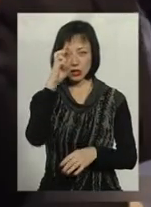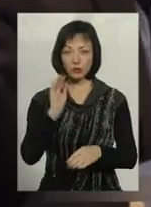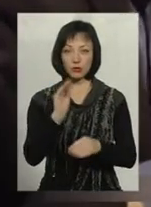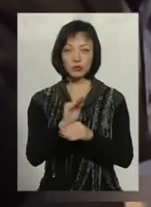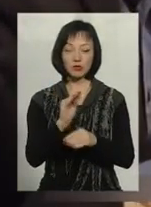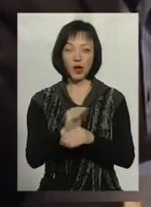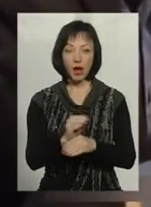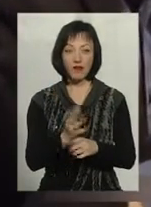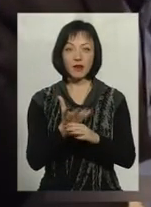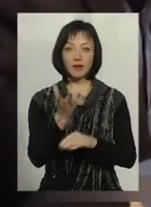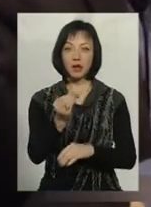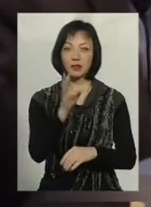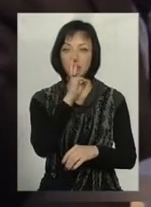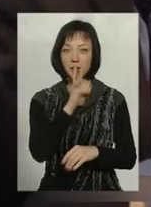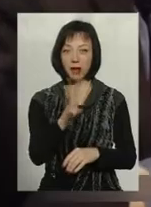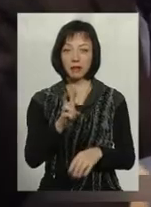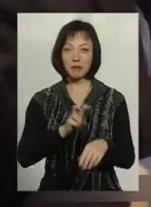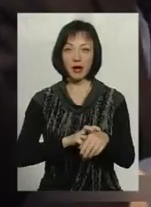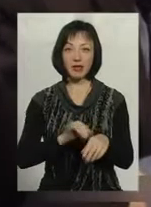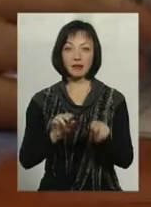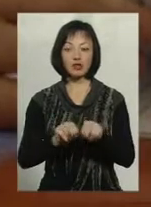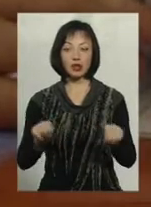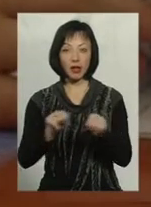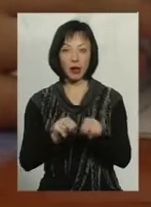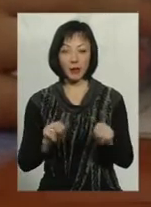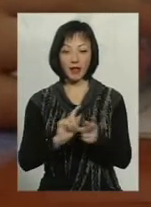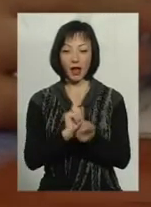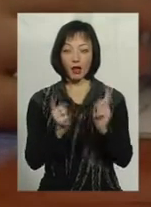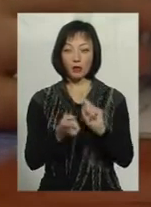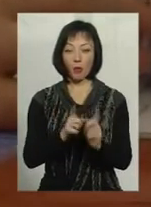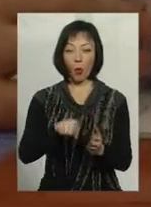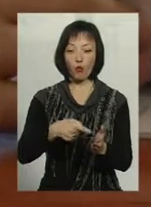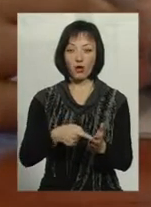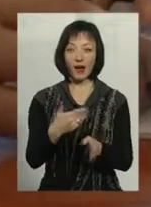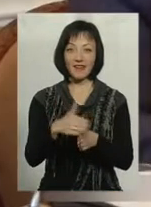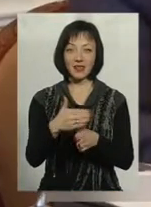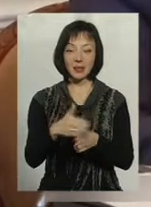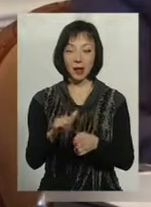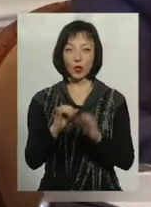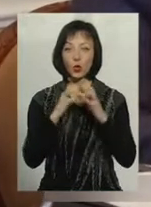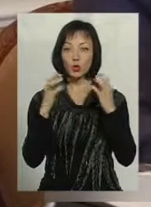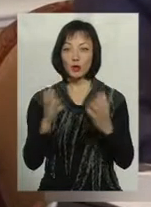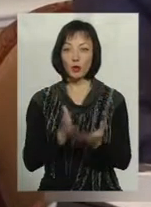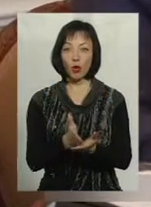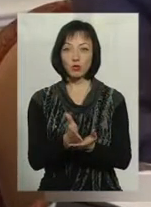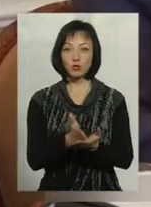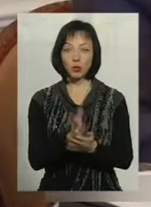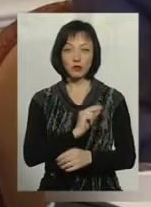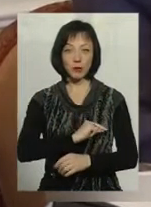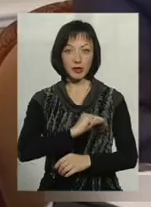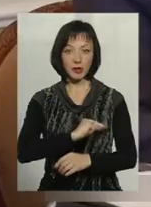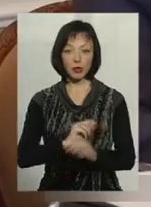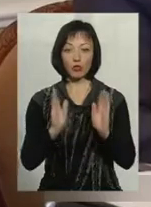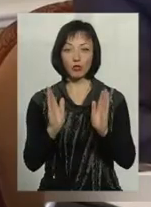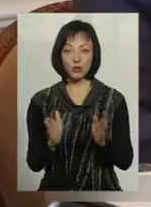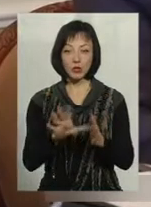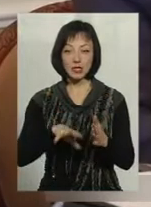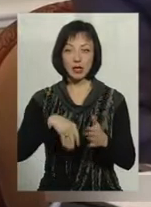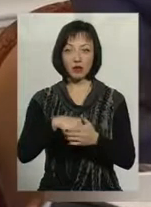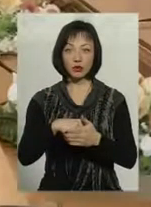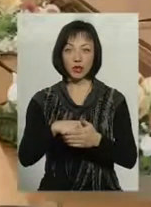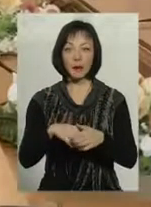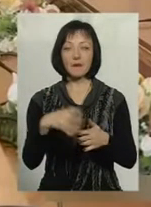рівня педпрацівників та впровадження у закладах енергозберігаючих технологій. Тому одне з ключових питань для обговорення напередодні